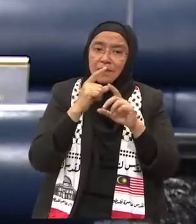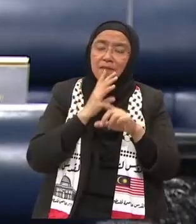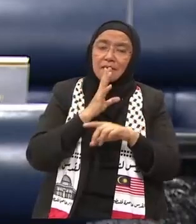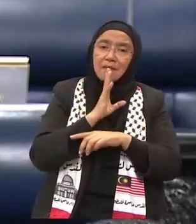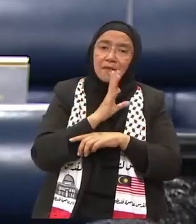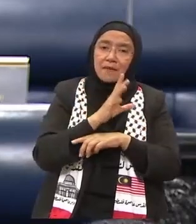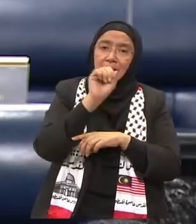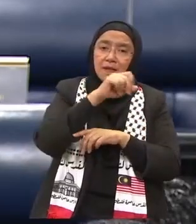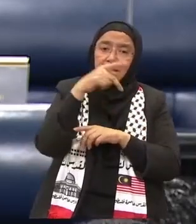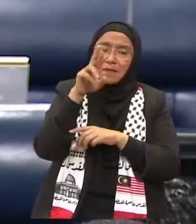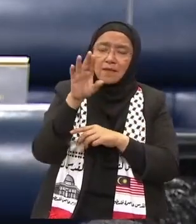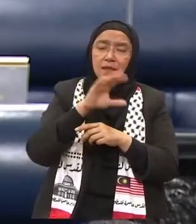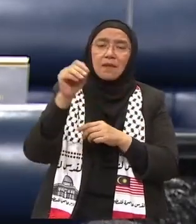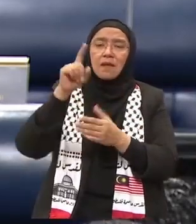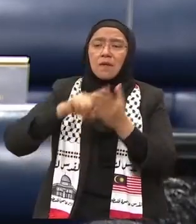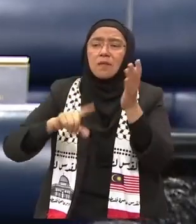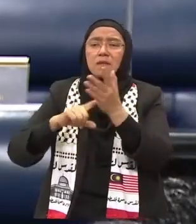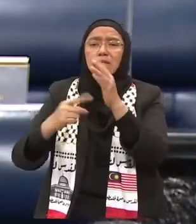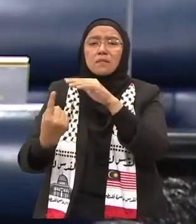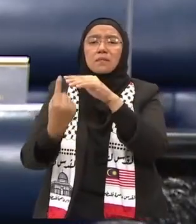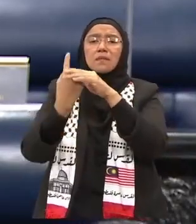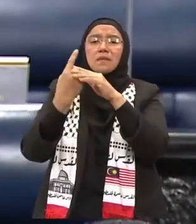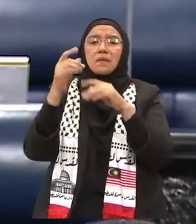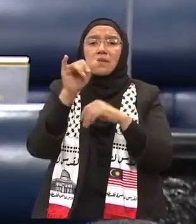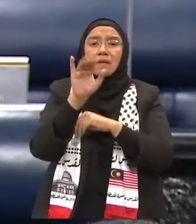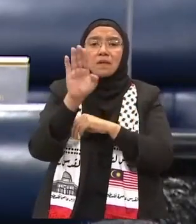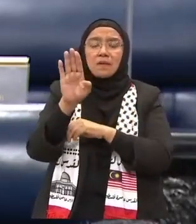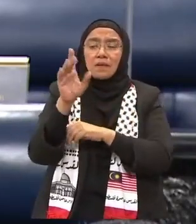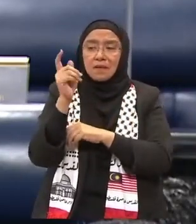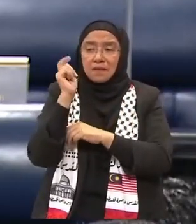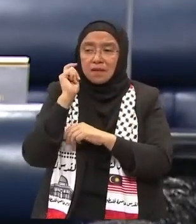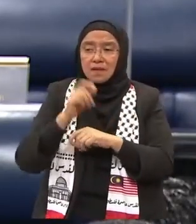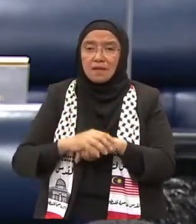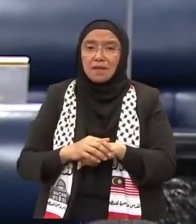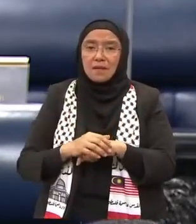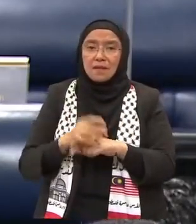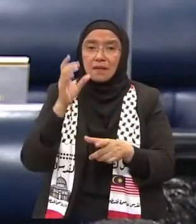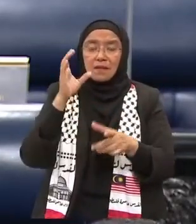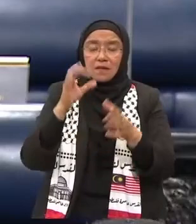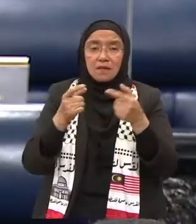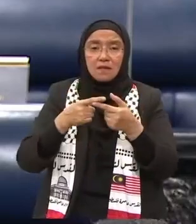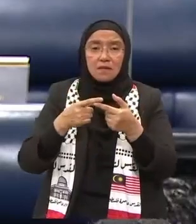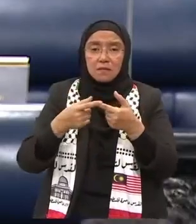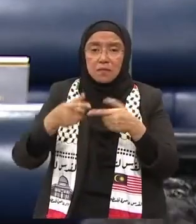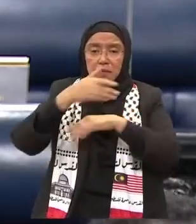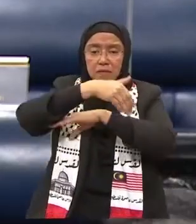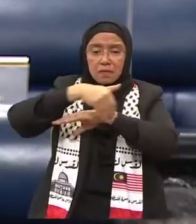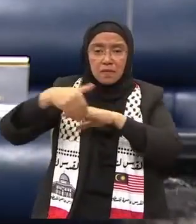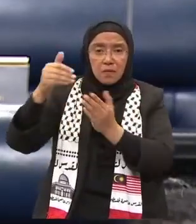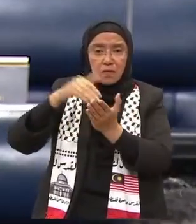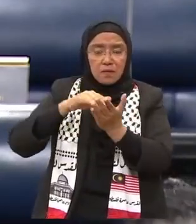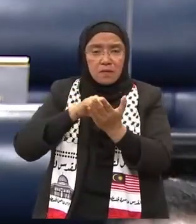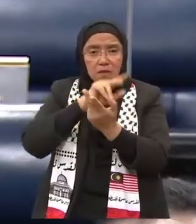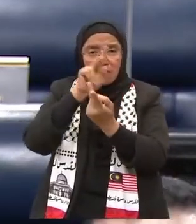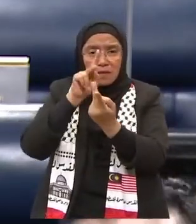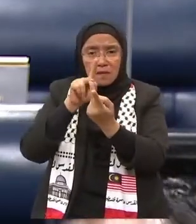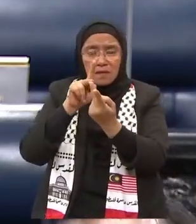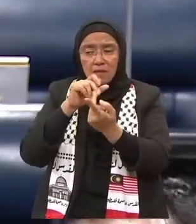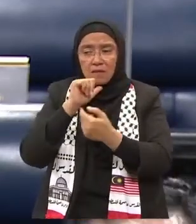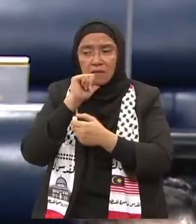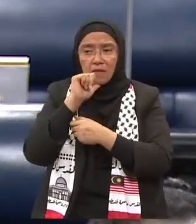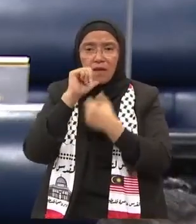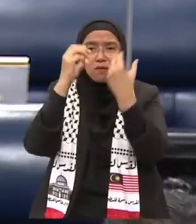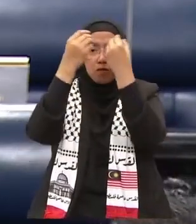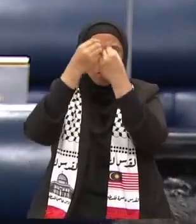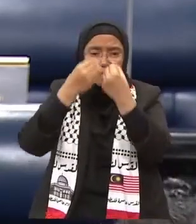sama ada proporionality itu adalah berkesuai sesuaian mungkin kalau kita membandingkan penduduk di